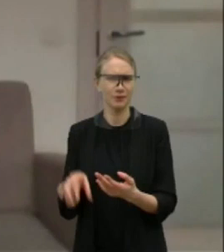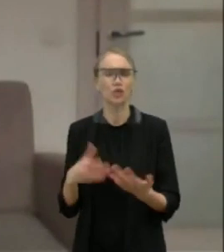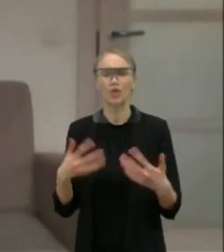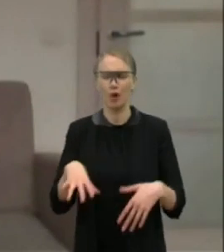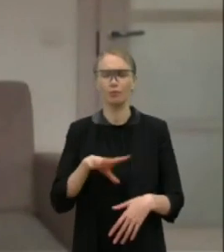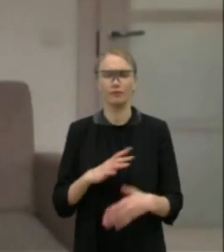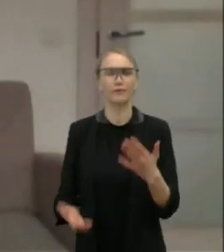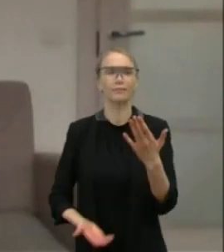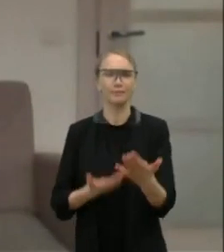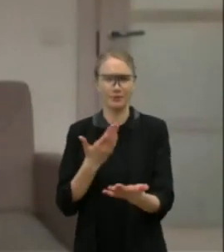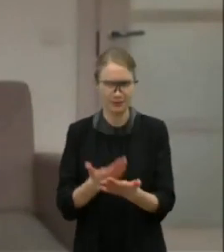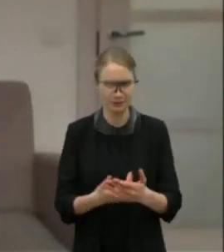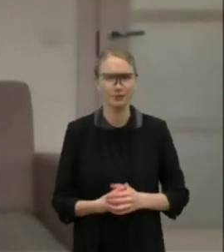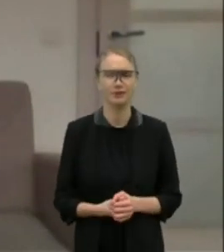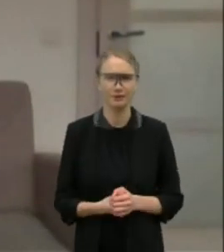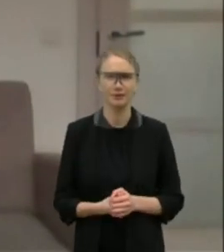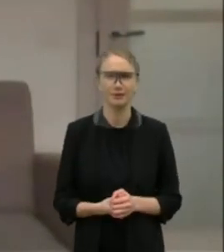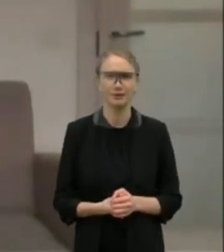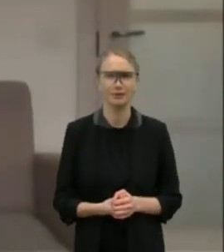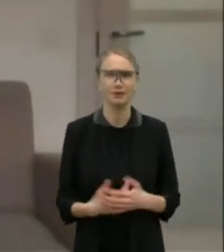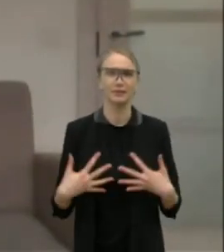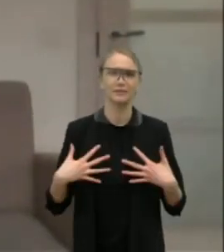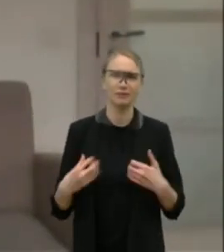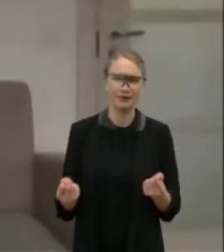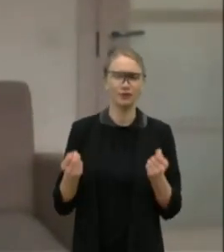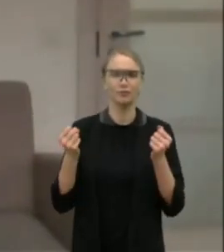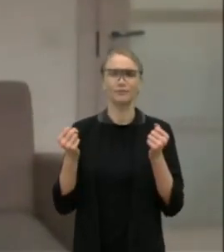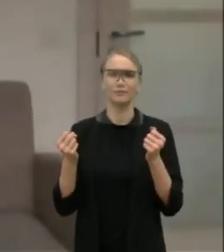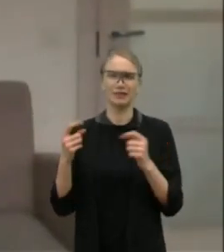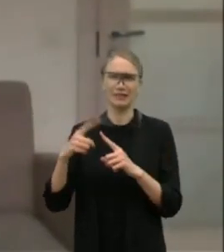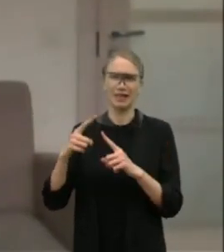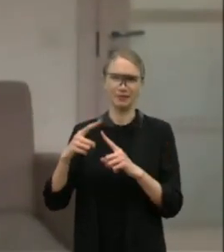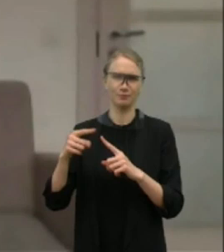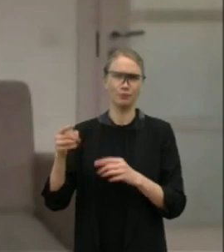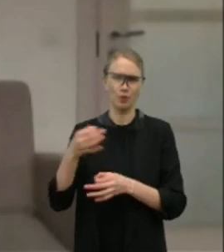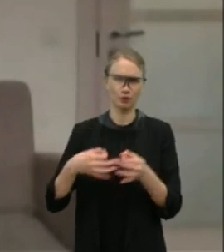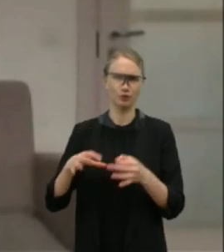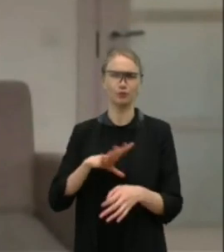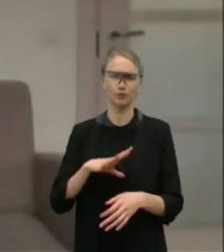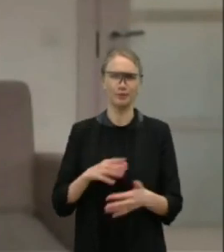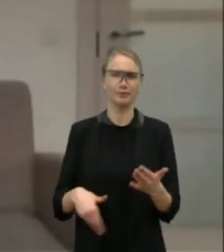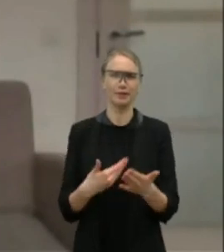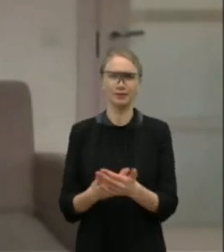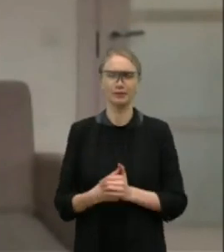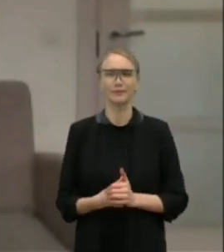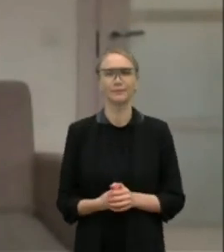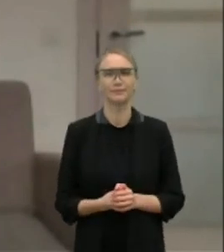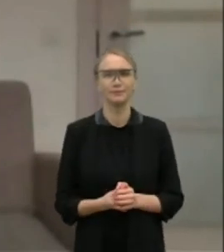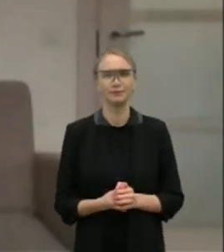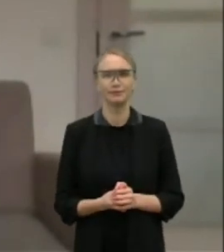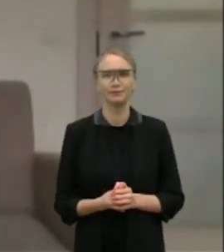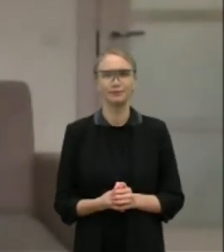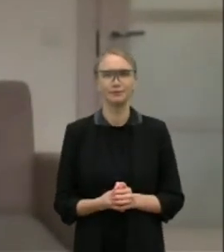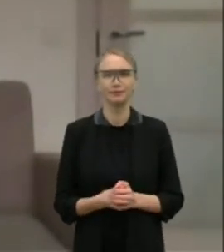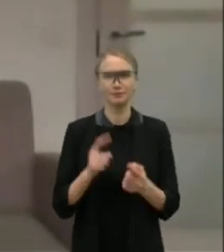pristatyti ankstesnėse sveikatos ekspertų tarybos posėdžiuose. Tai vienas